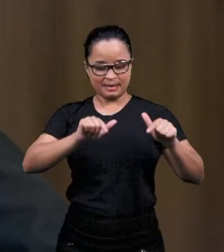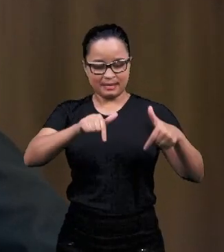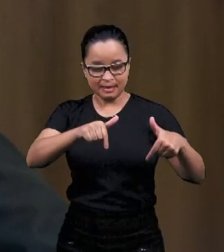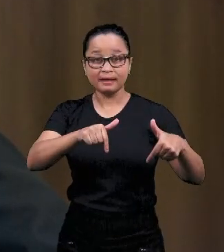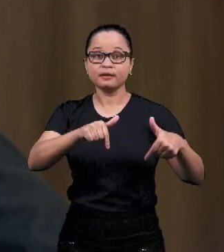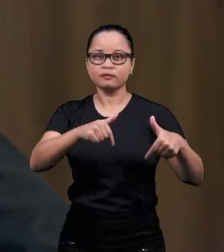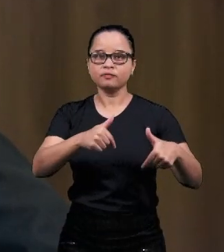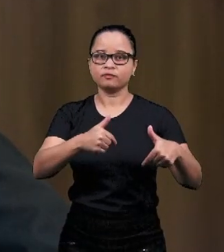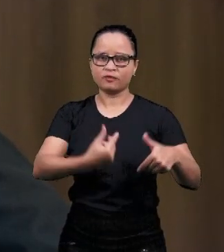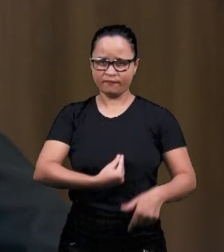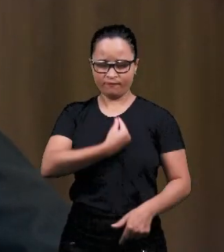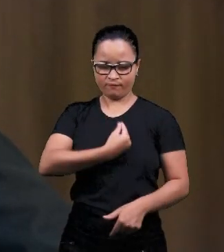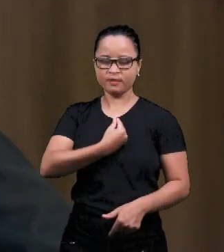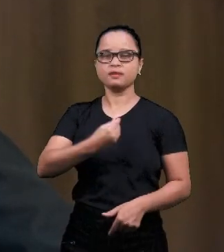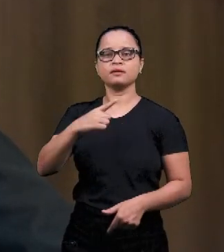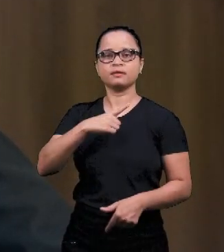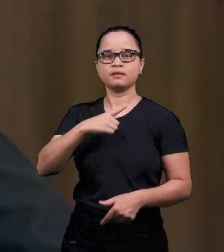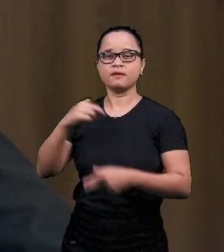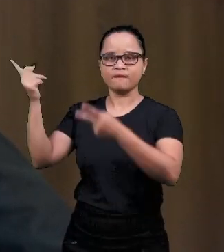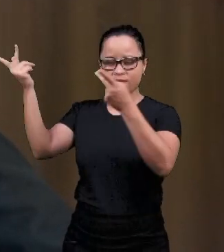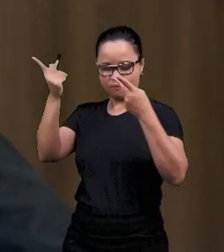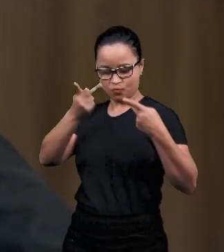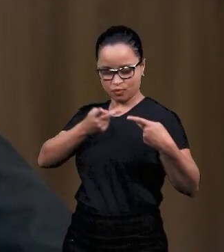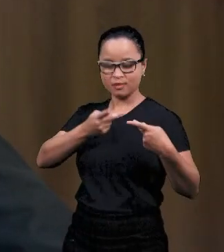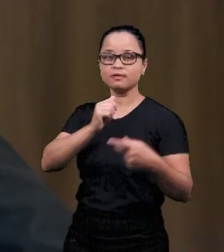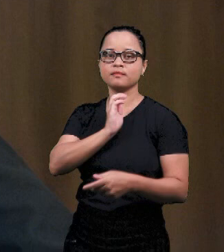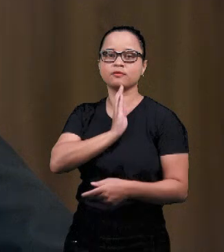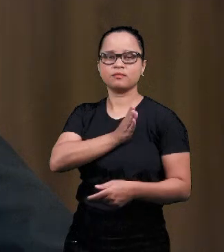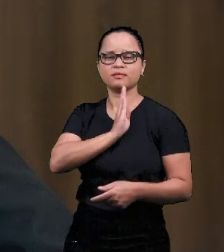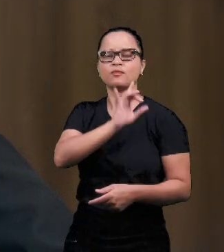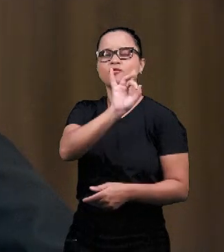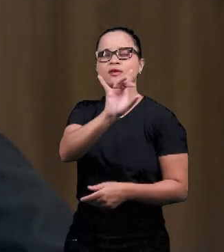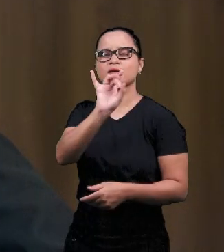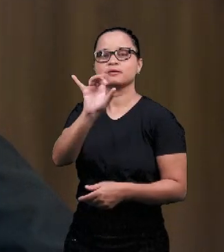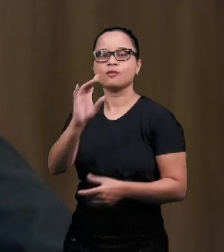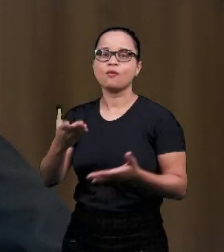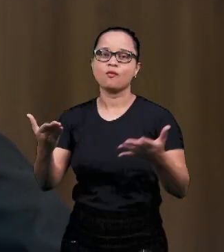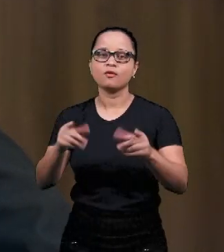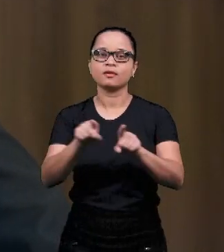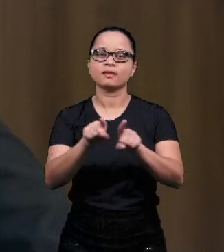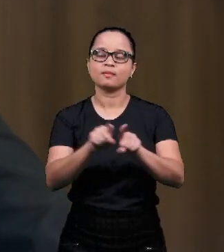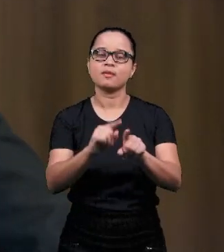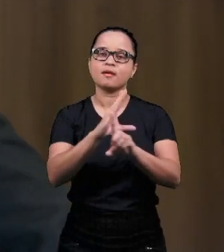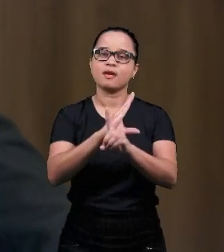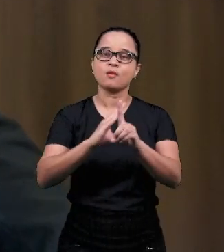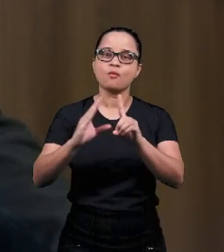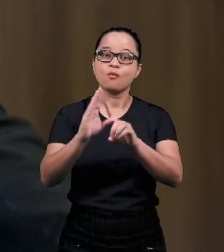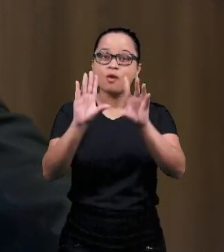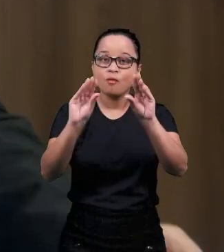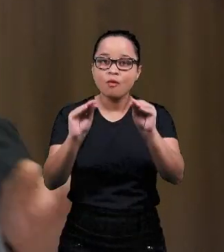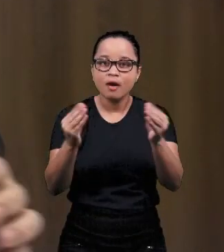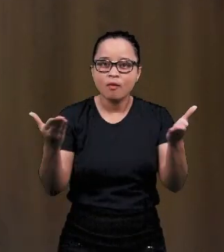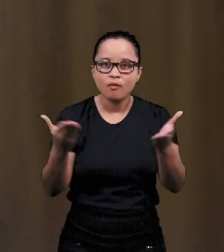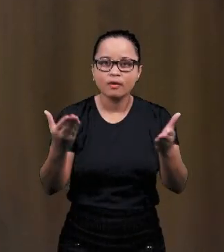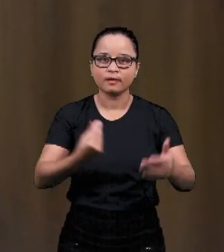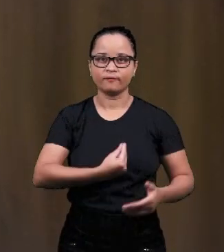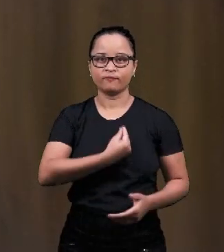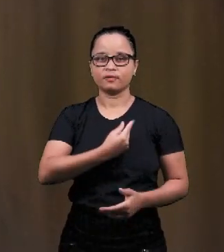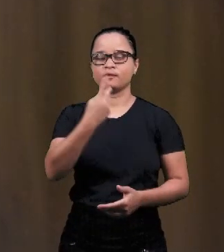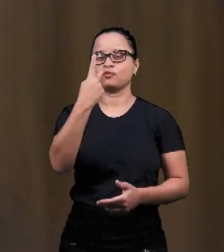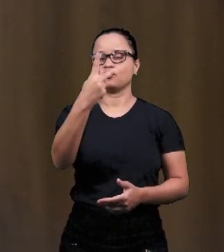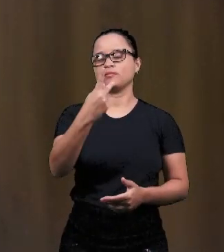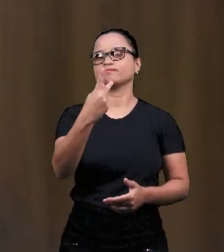Имя Господа, которое оживляет церковь, пробуждает, дает ей жизнь, прикасается к своему сердцу, к